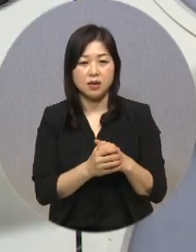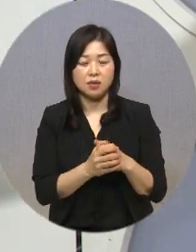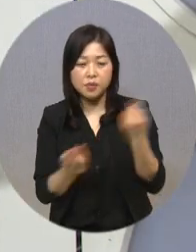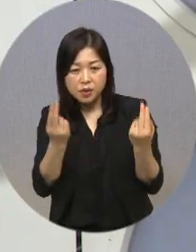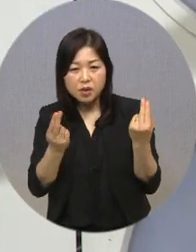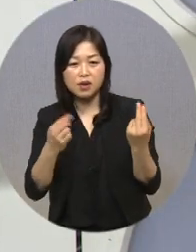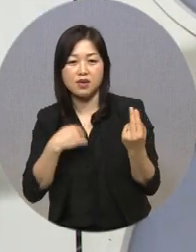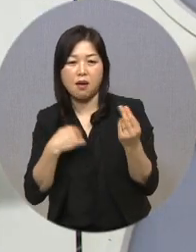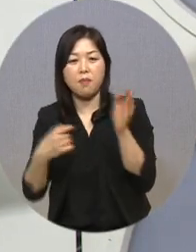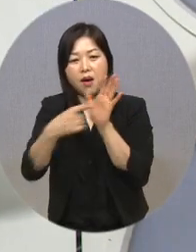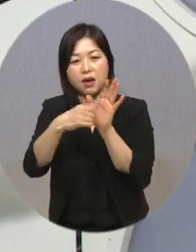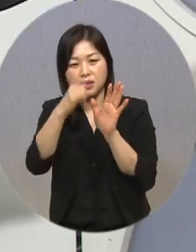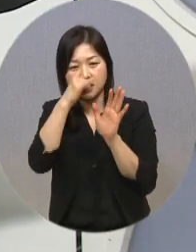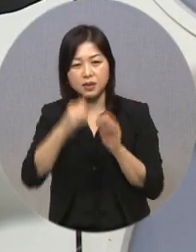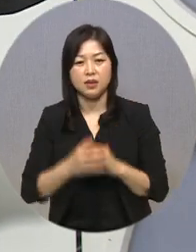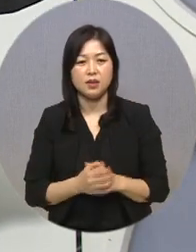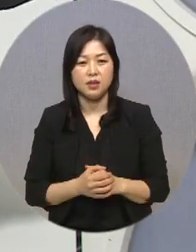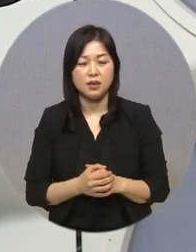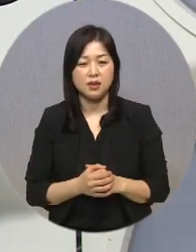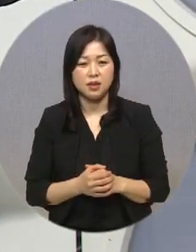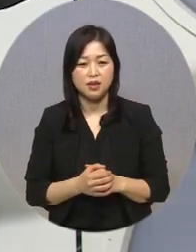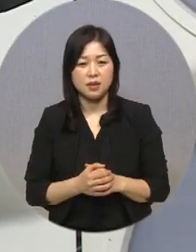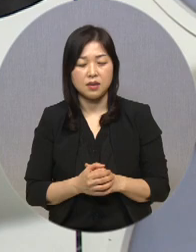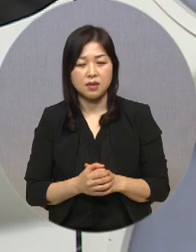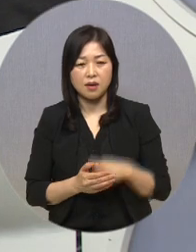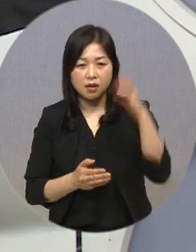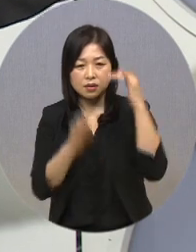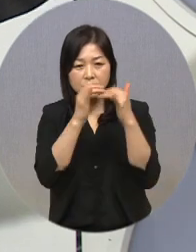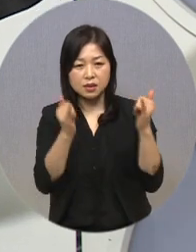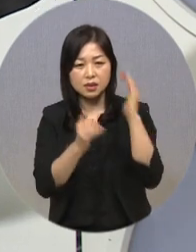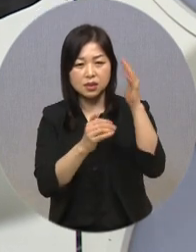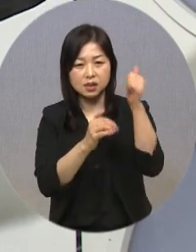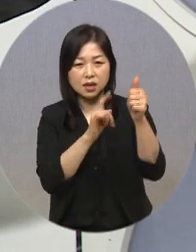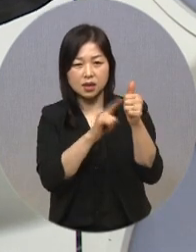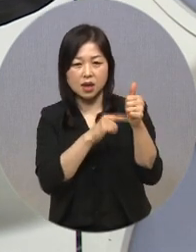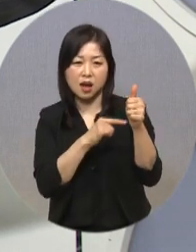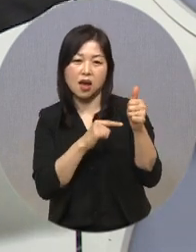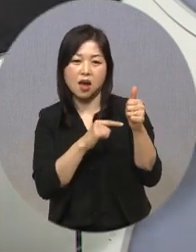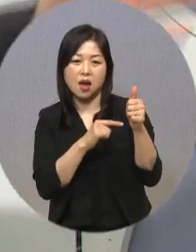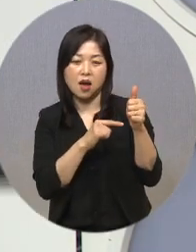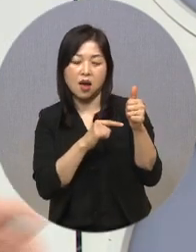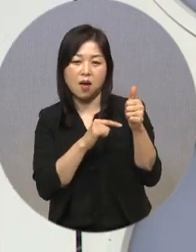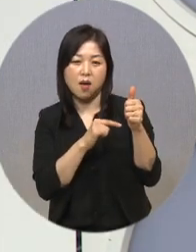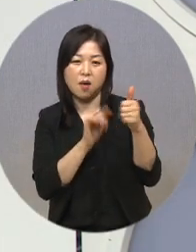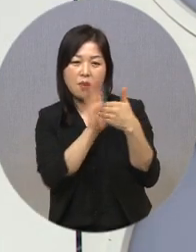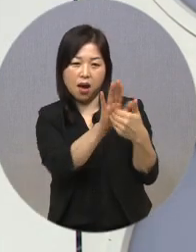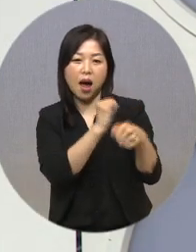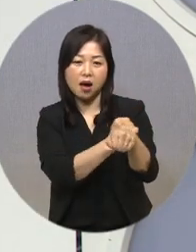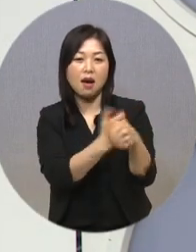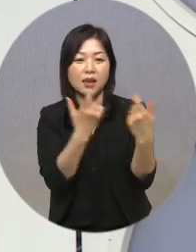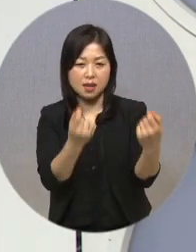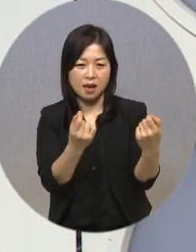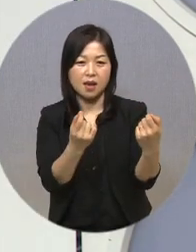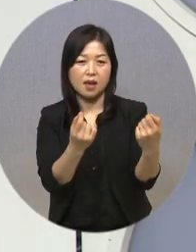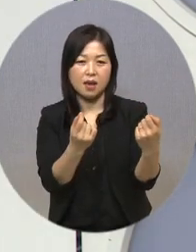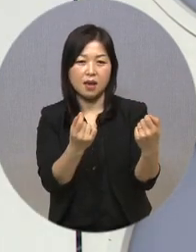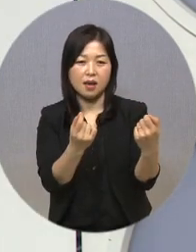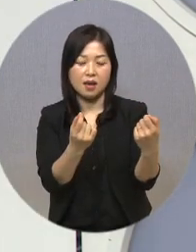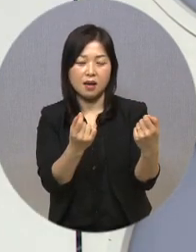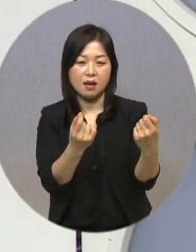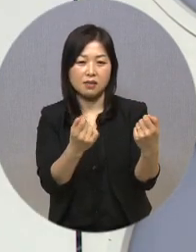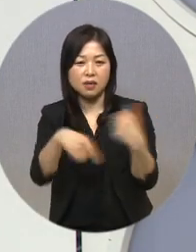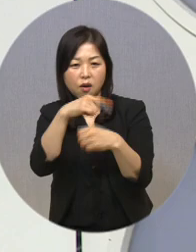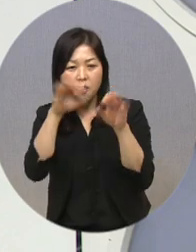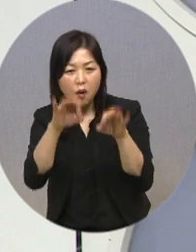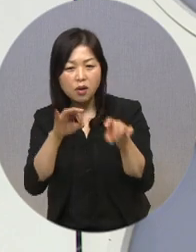그렇지. 흑인 시장을 내가 막아준 것 같아. 아, 예. 영웅이. 예. 뭐 있자.